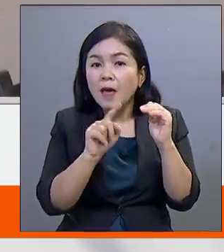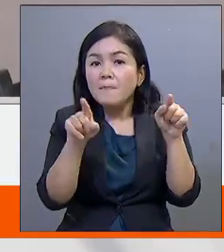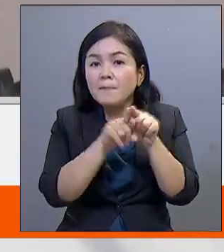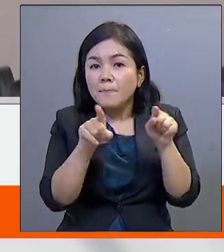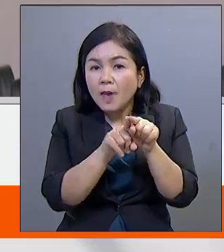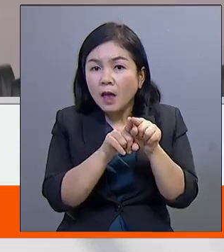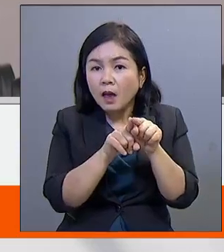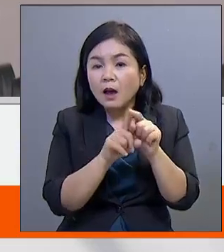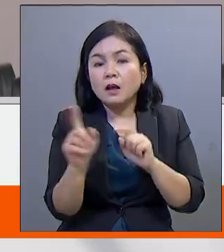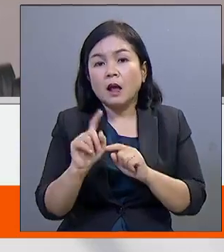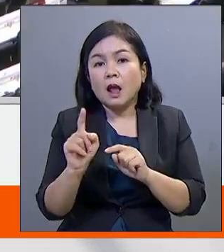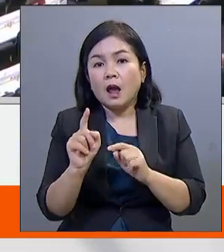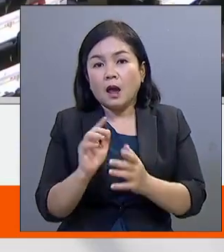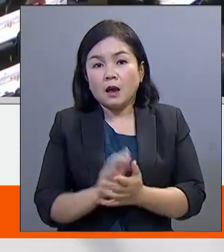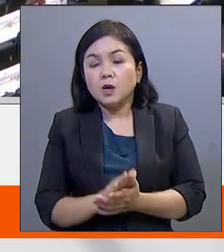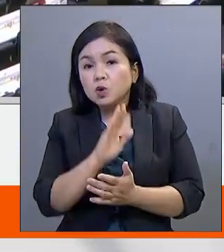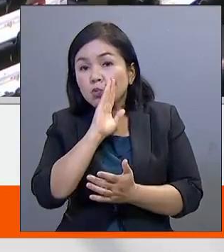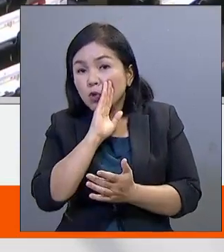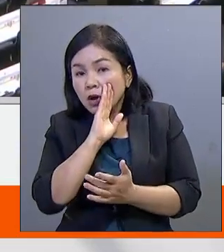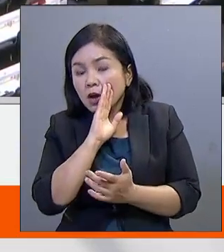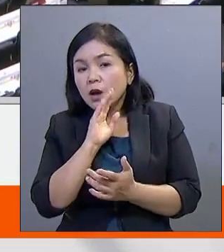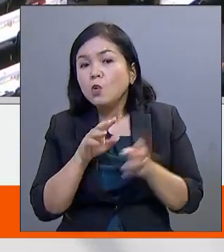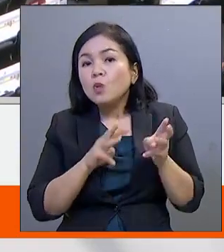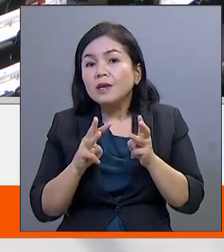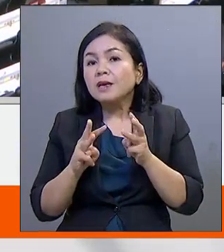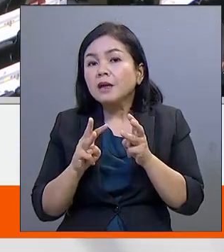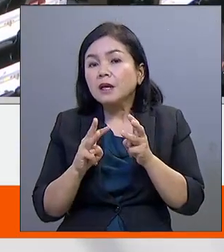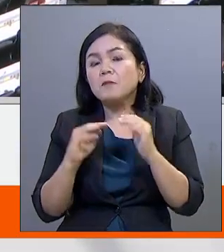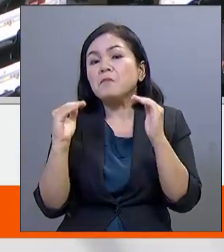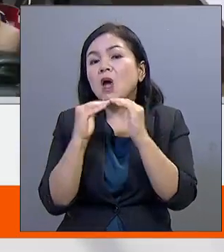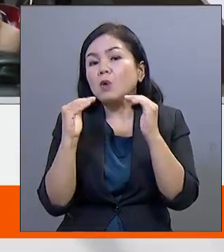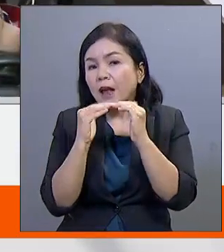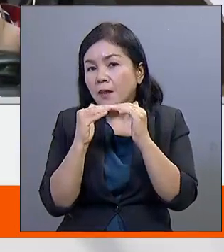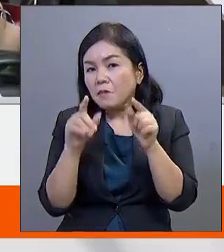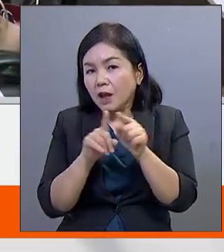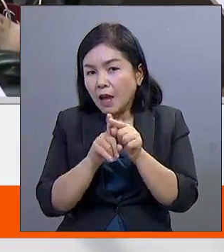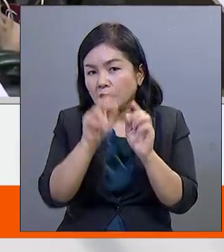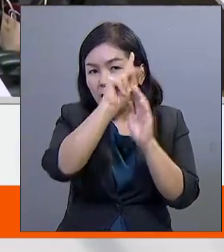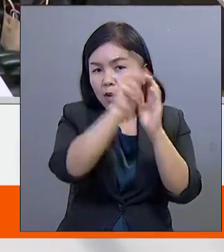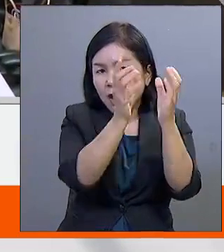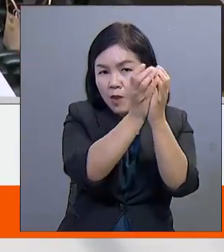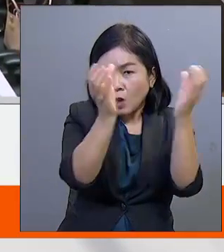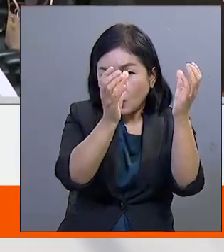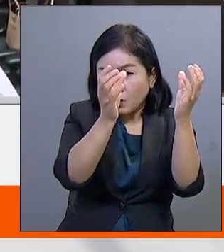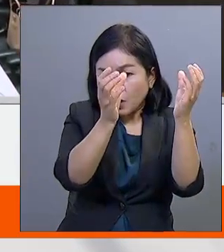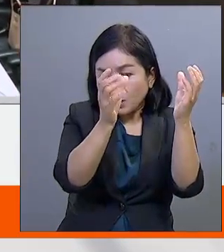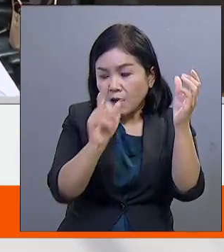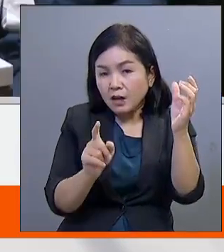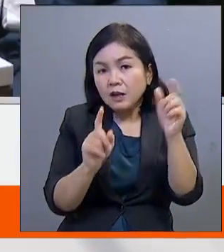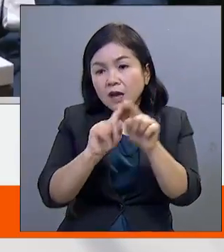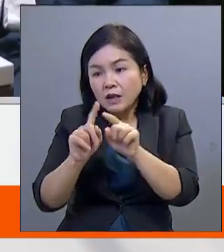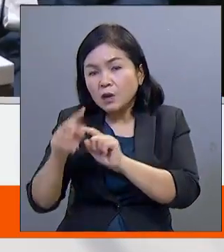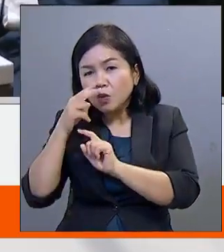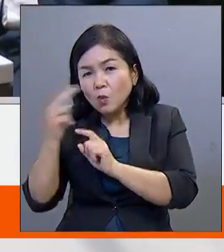checkpointห ออก pres Girls or genomายั